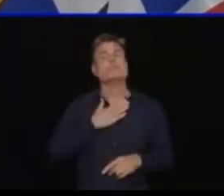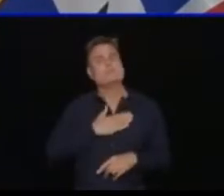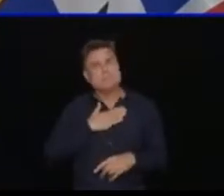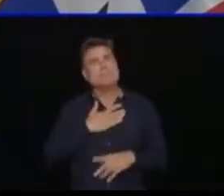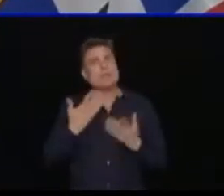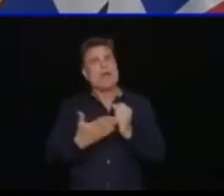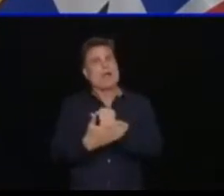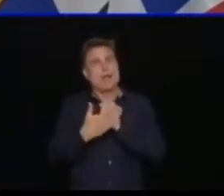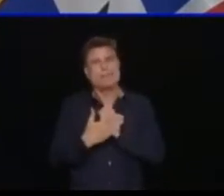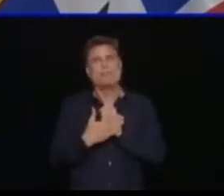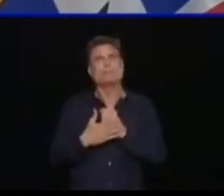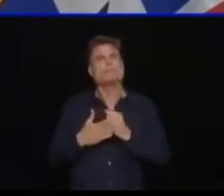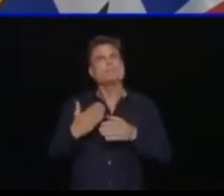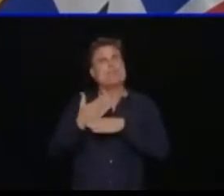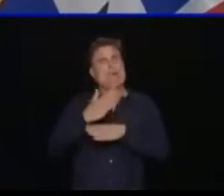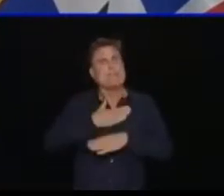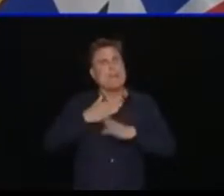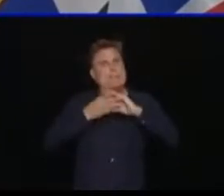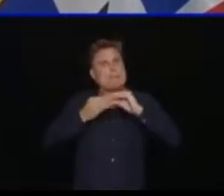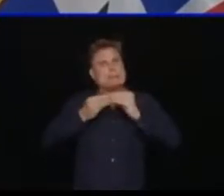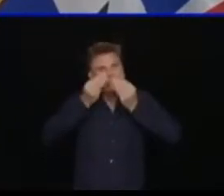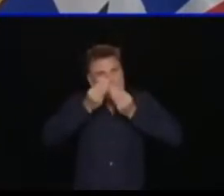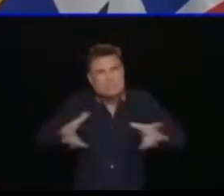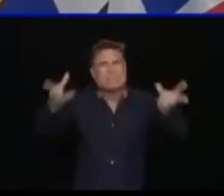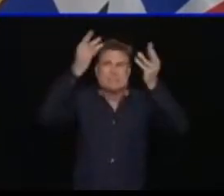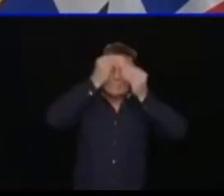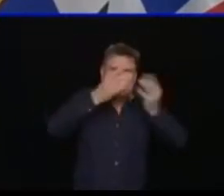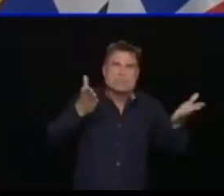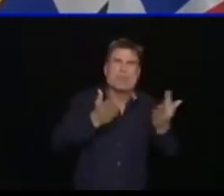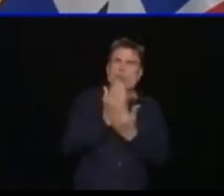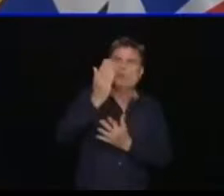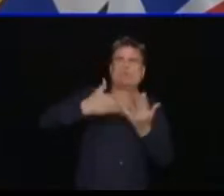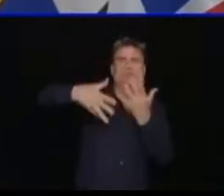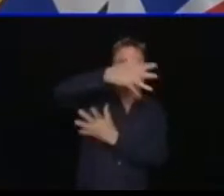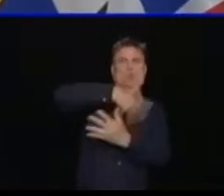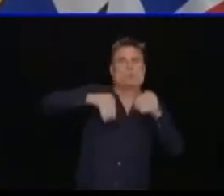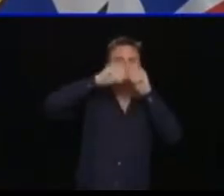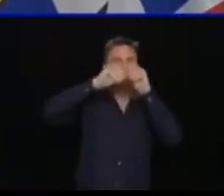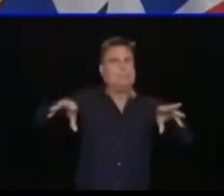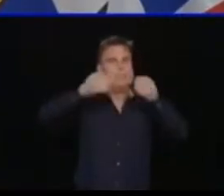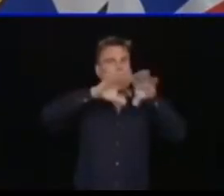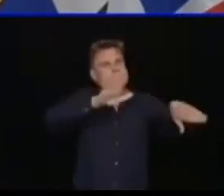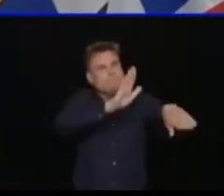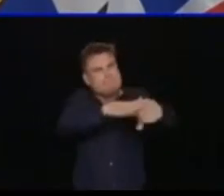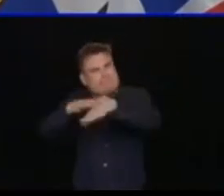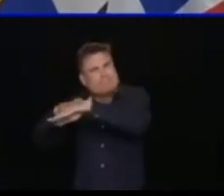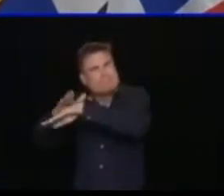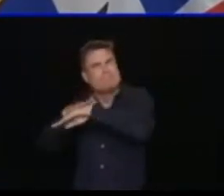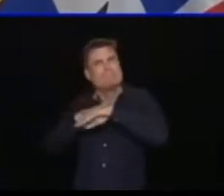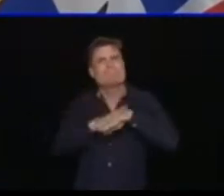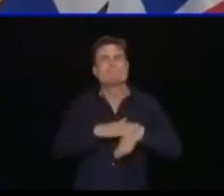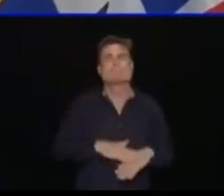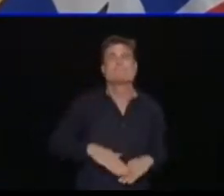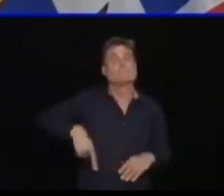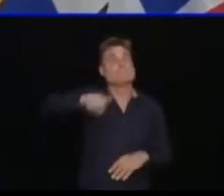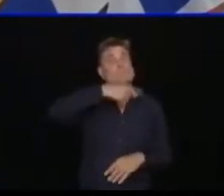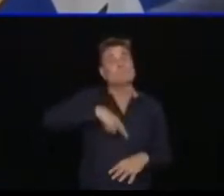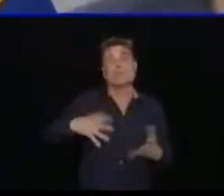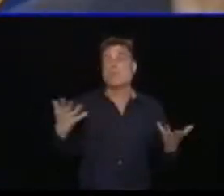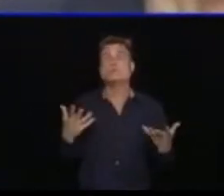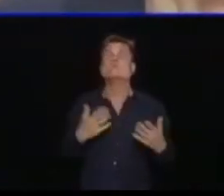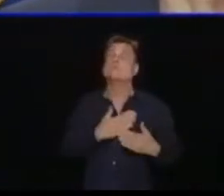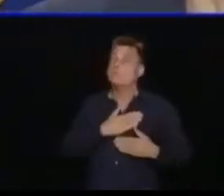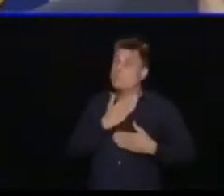我们 low 还会 and 这样 slow. 能够让这个 And 病 let's 毒 of 感染力 course 低。 continue to be kind, 所以他说， to 当 be 然了， calm, 还会 and to 3 be 个著名的 safe. be